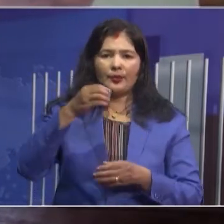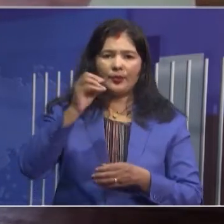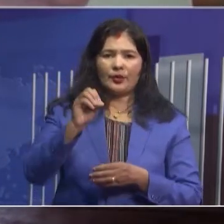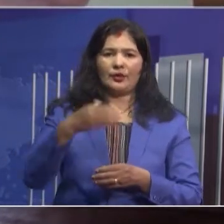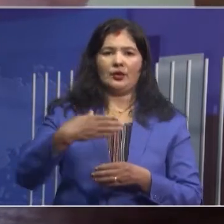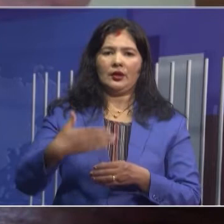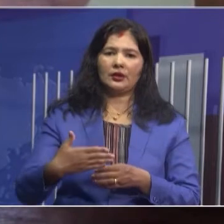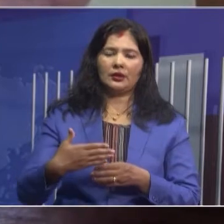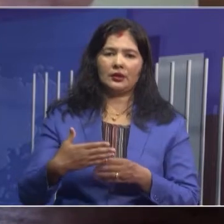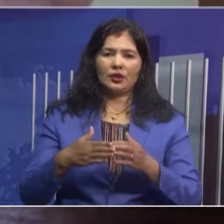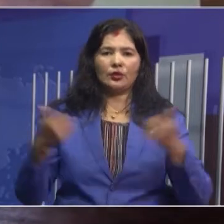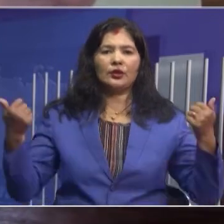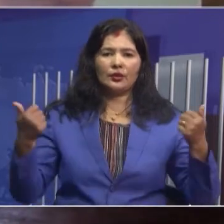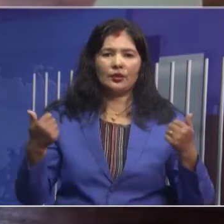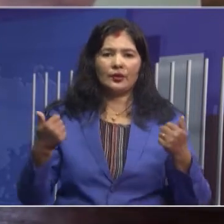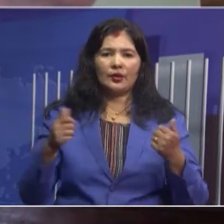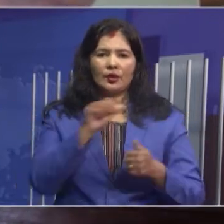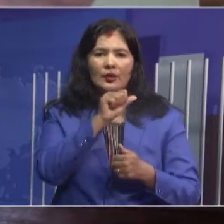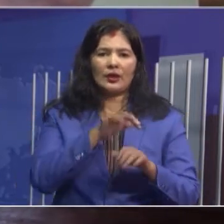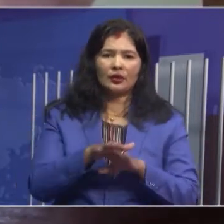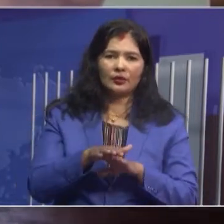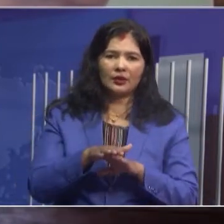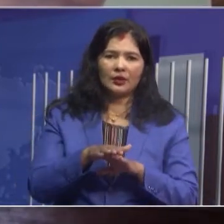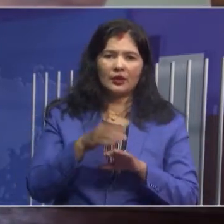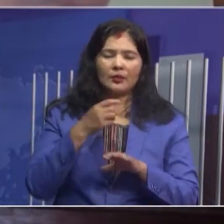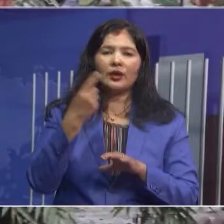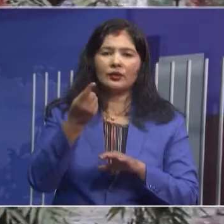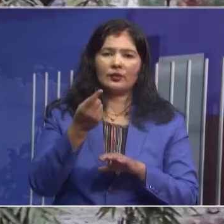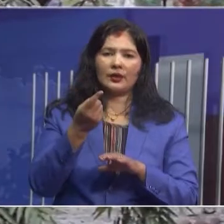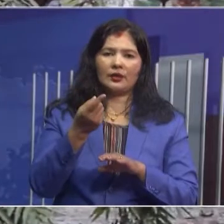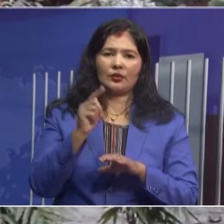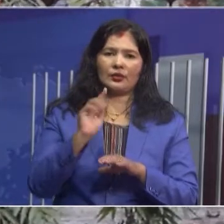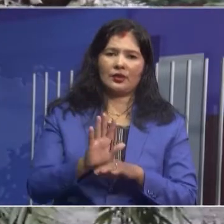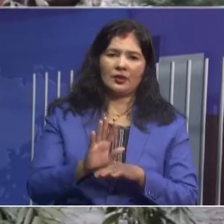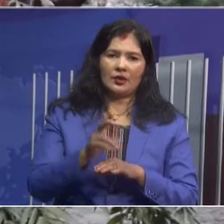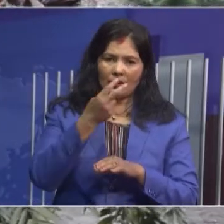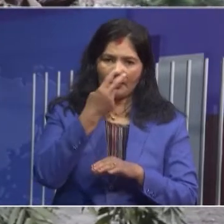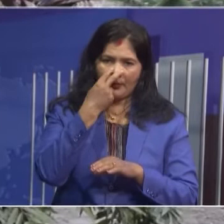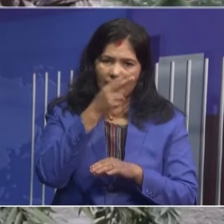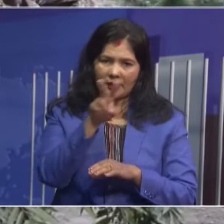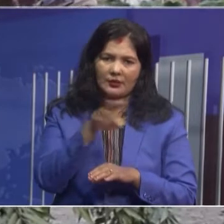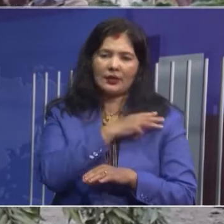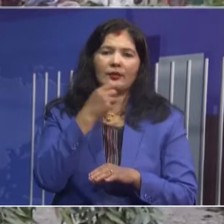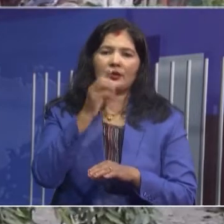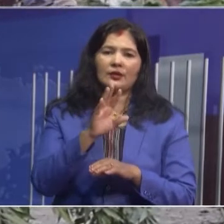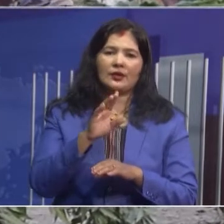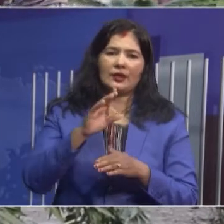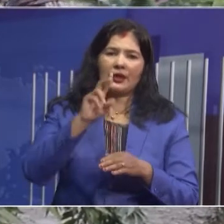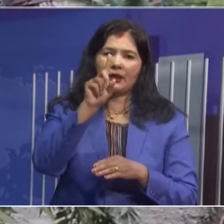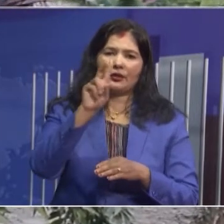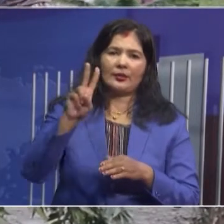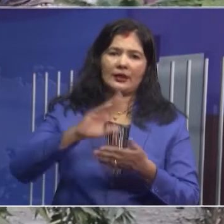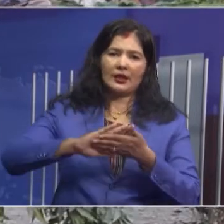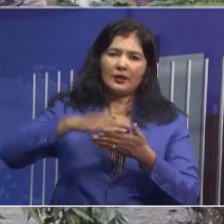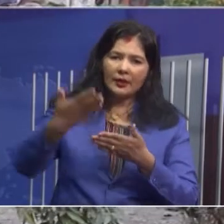हो कस्तो गर्ने हो अब उहाँहरूले गर्नु भनेर भन्नुभएको छ भनेर भन्छु सबै पर्यटकहरूलाई उसो त यहाँ बाह्रै महिना पर्यटकहरू आउने